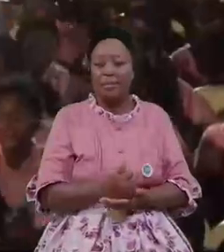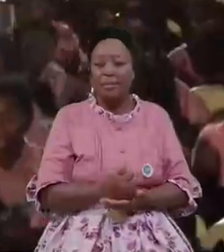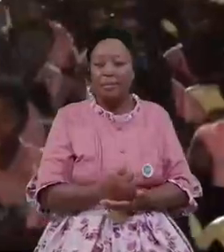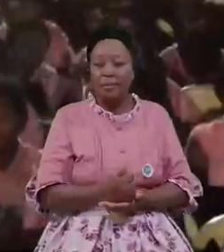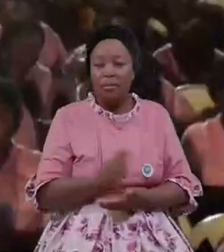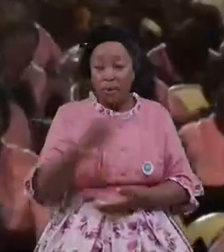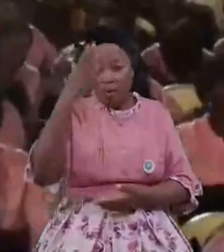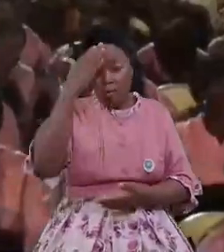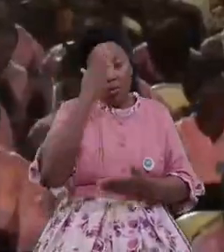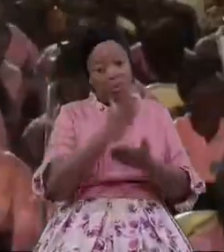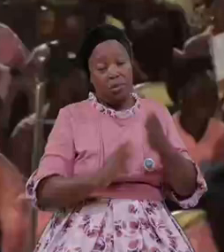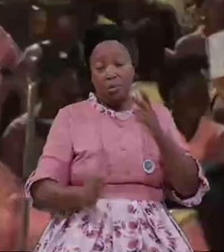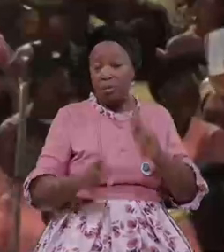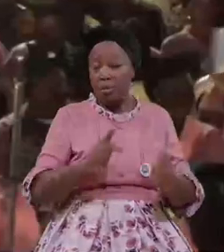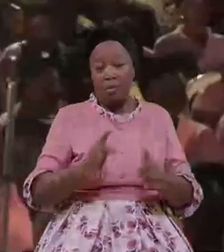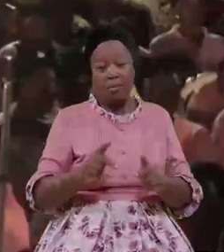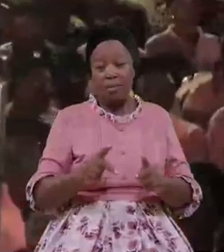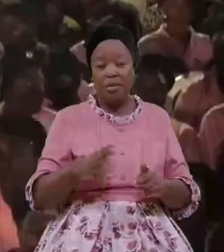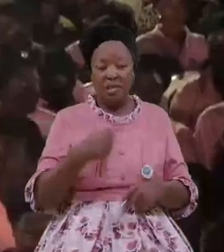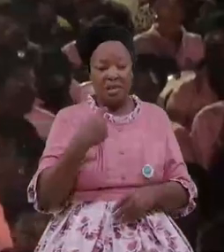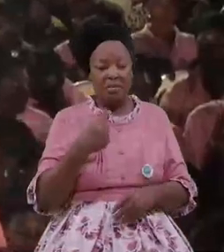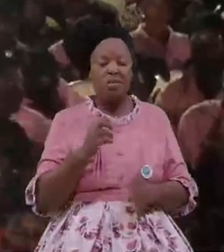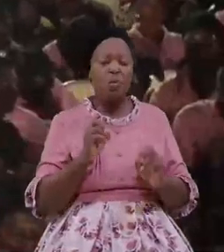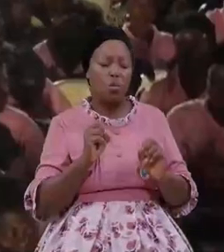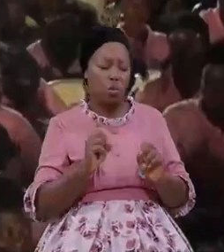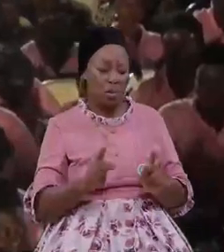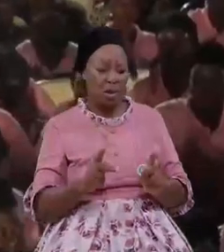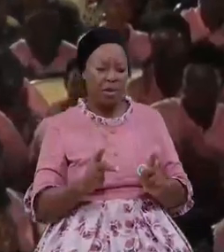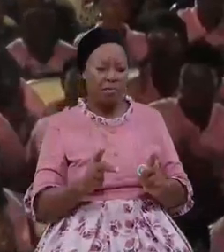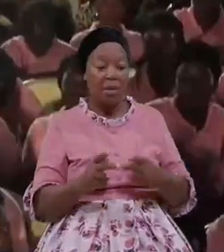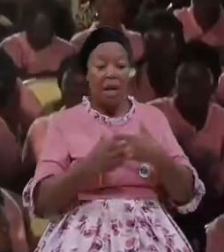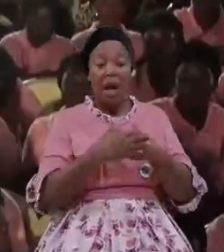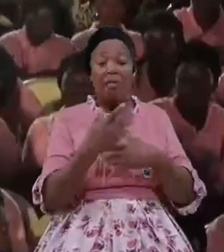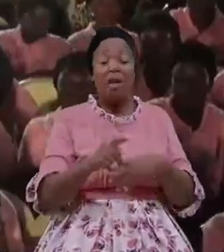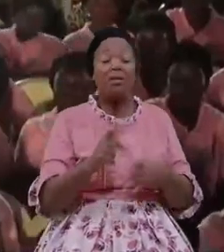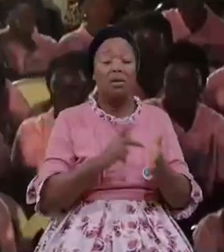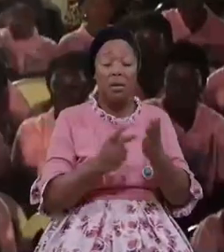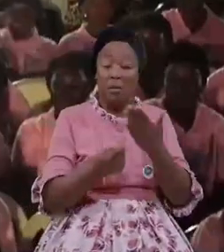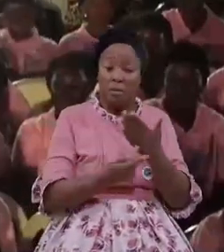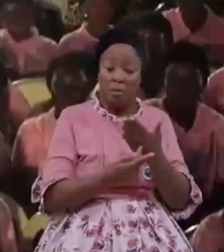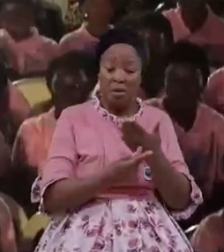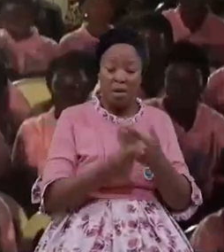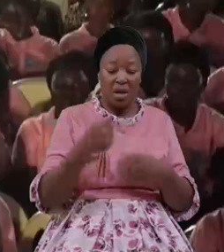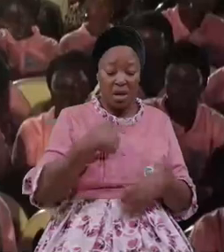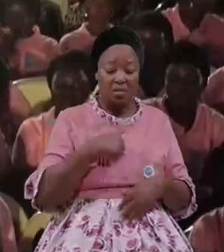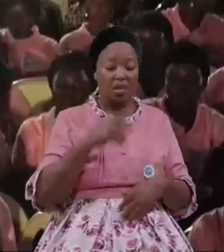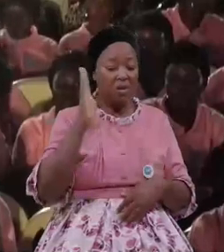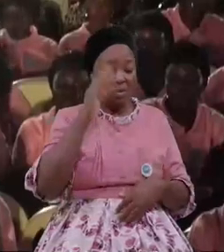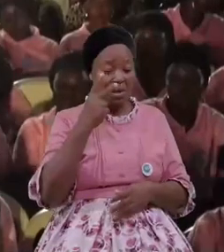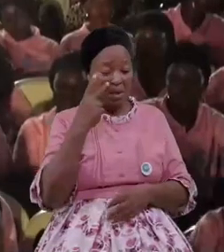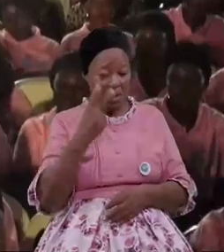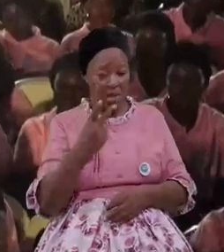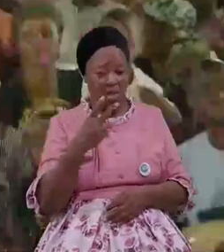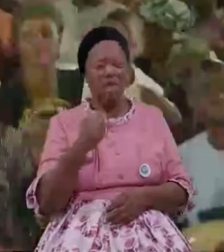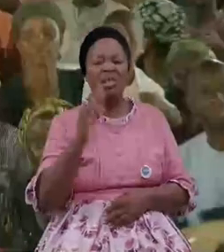savez quelquesuns ils vont dire que après le programme je vais voir